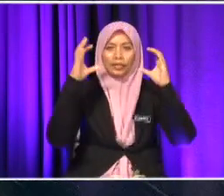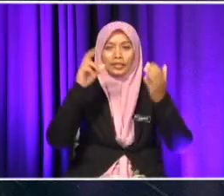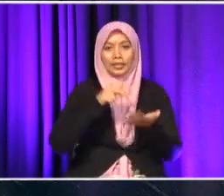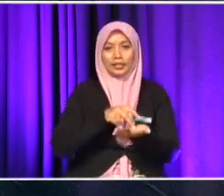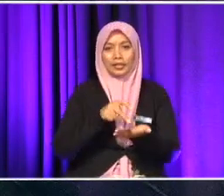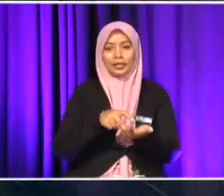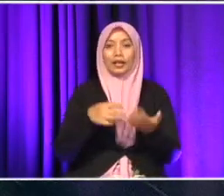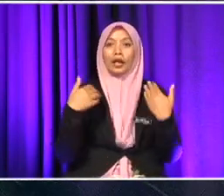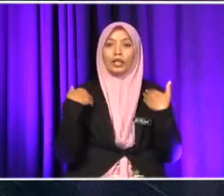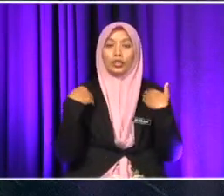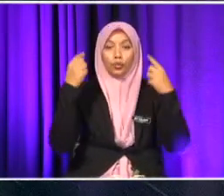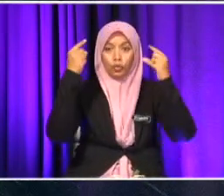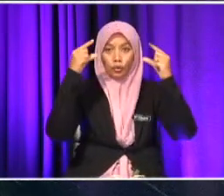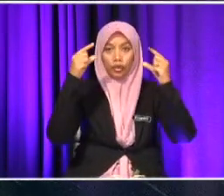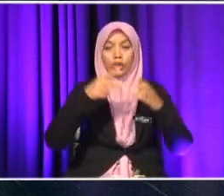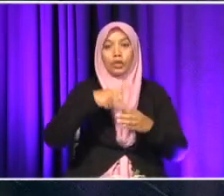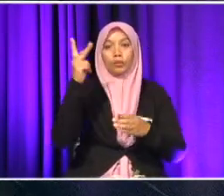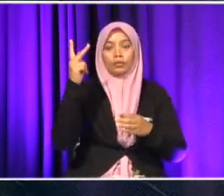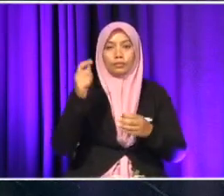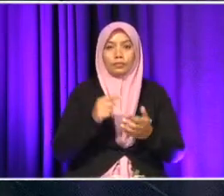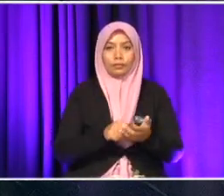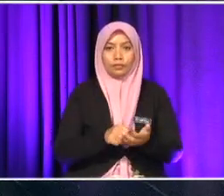ada guru-guru di luar sana